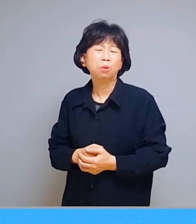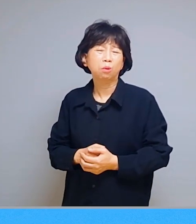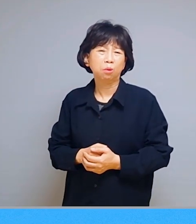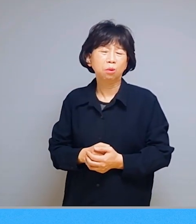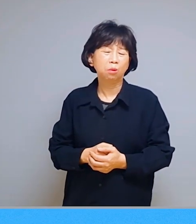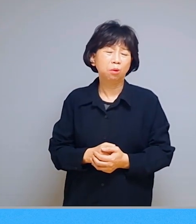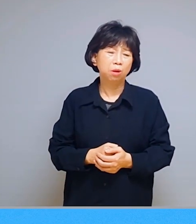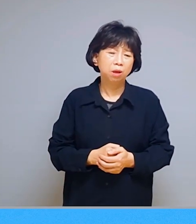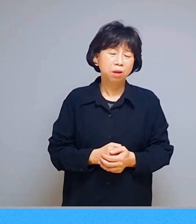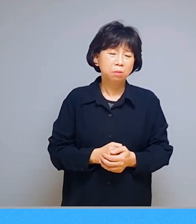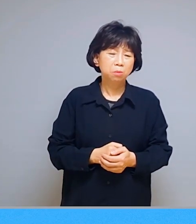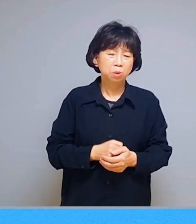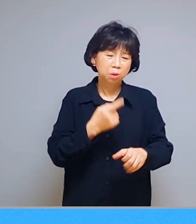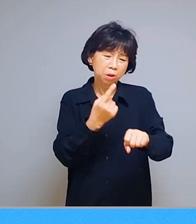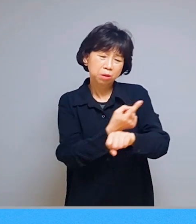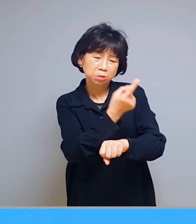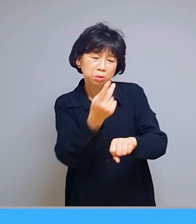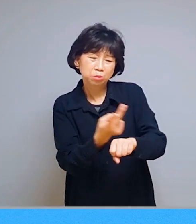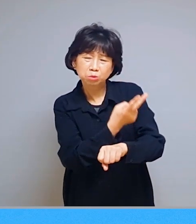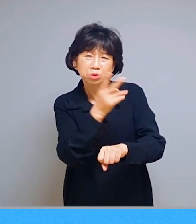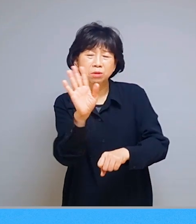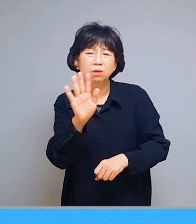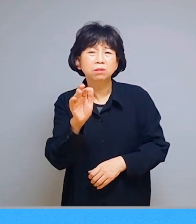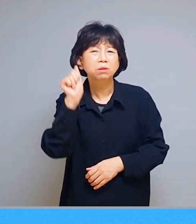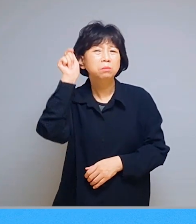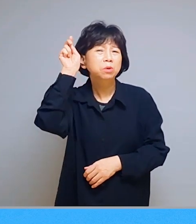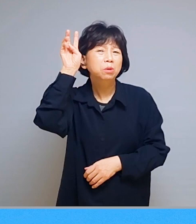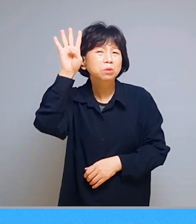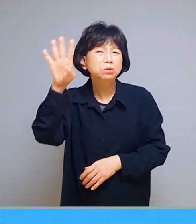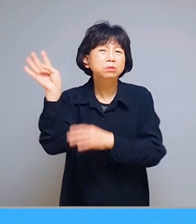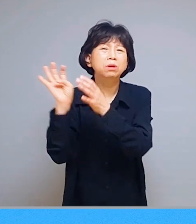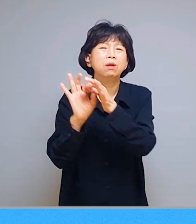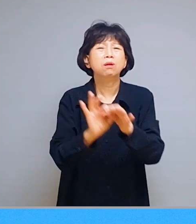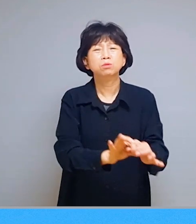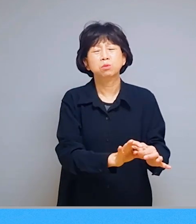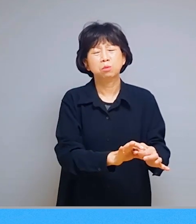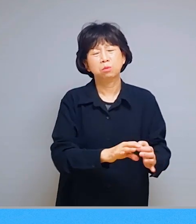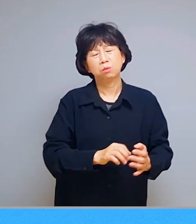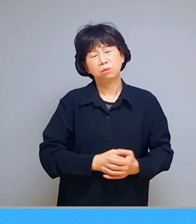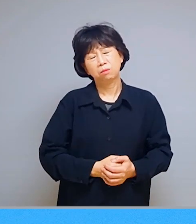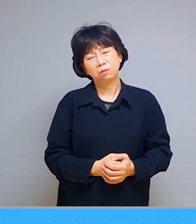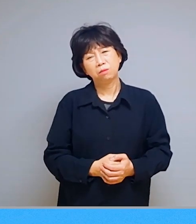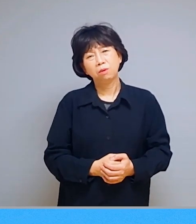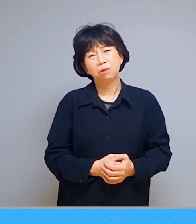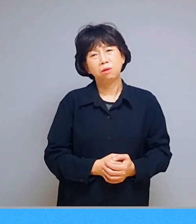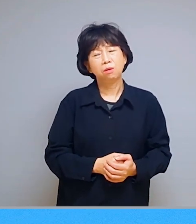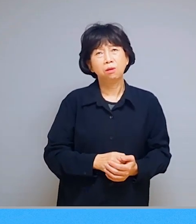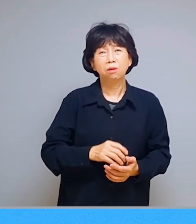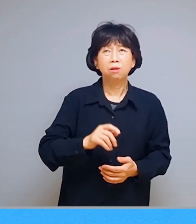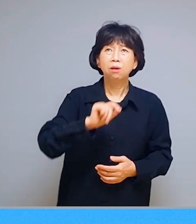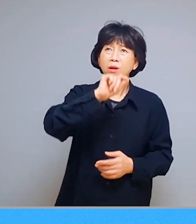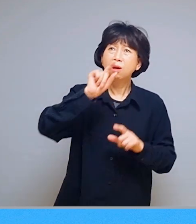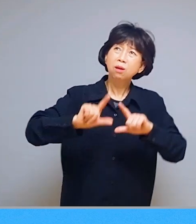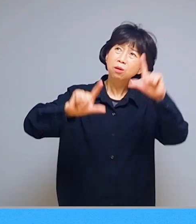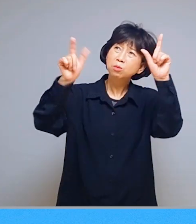1시간, 2시간이 이야기하는 게 아니에요. 여러 날 동안이라고 나오네요. 해도 달도 보이지